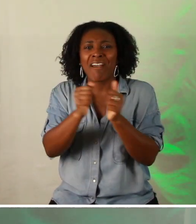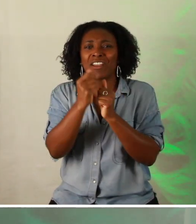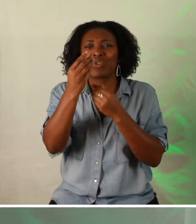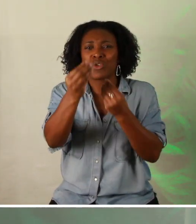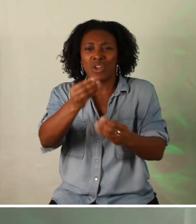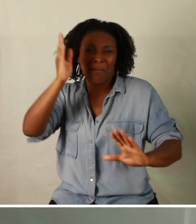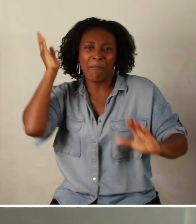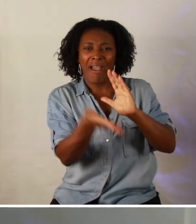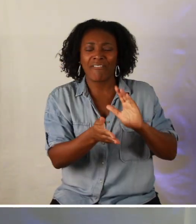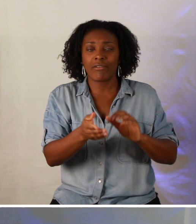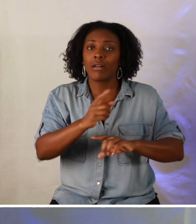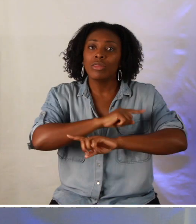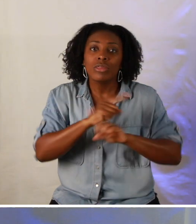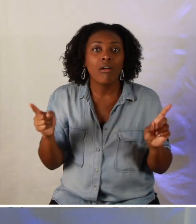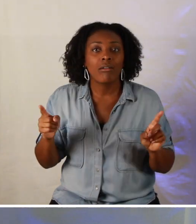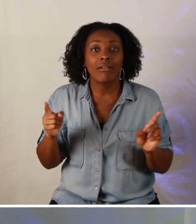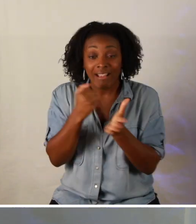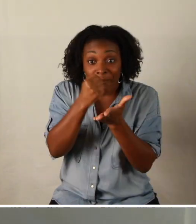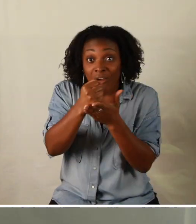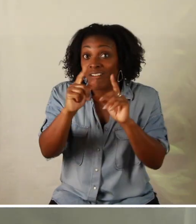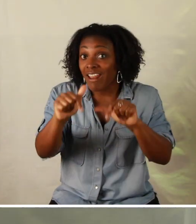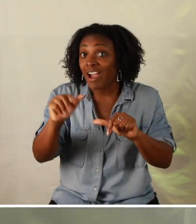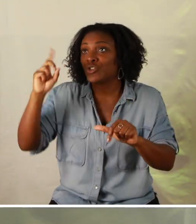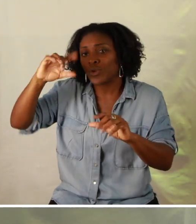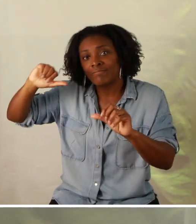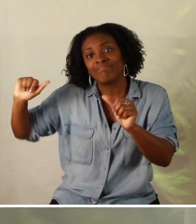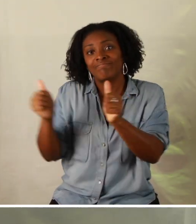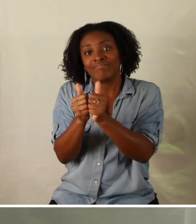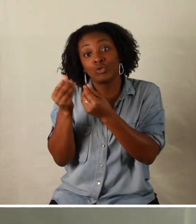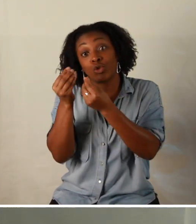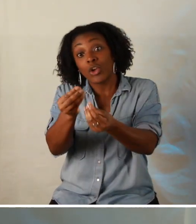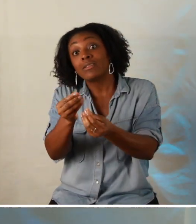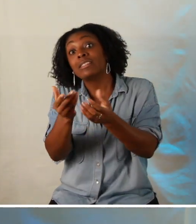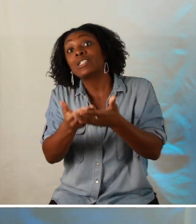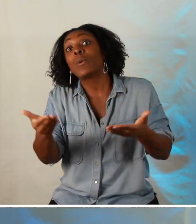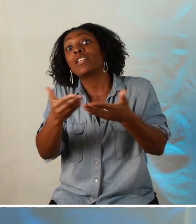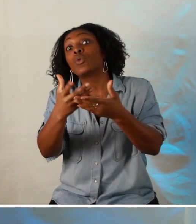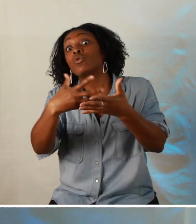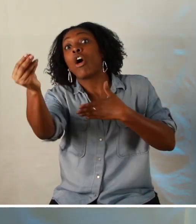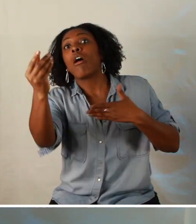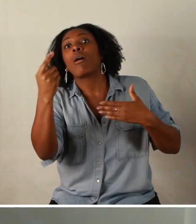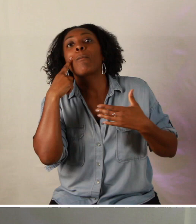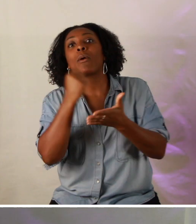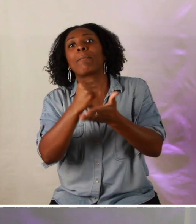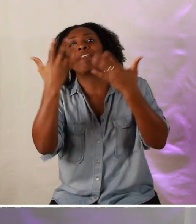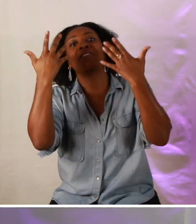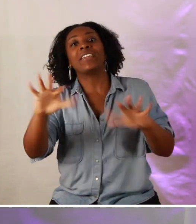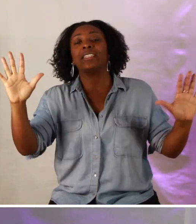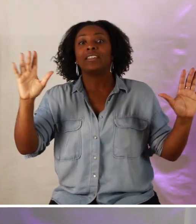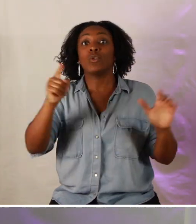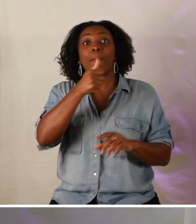forces. Avec l'épreuve, il ménagera aussi une issue pour que vous puissiez la